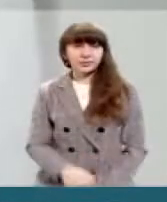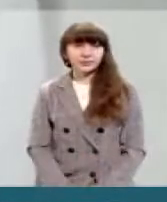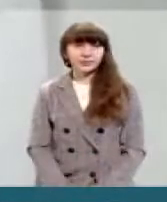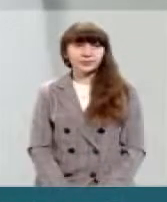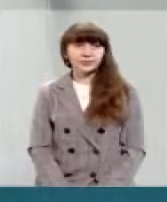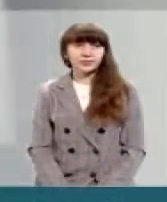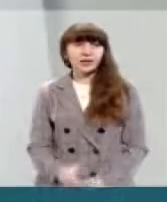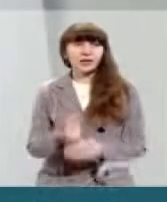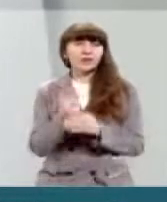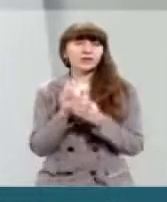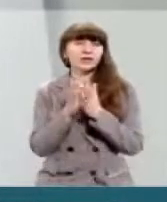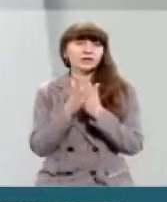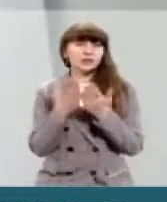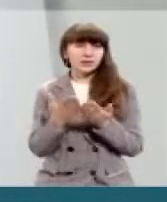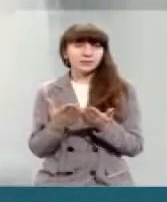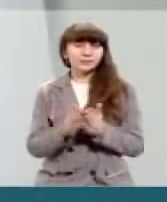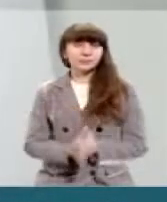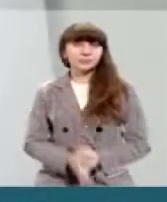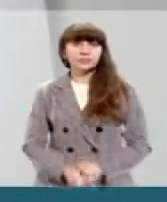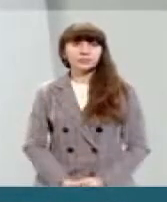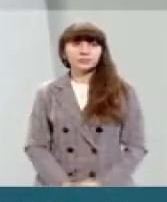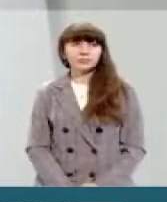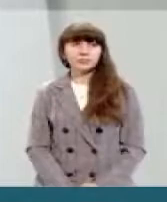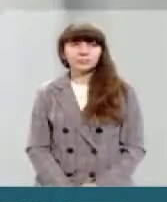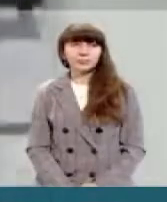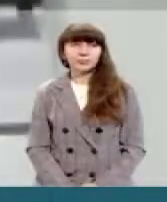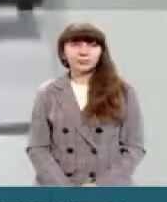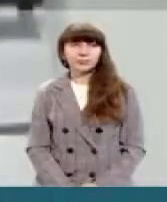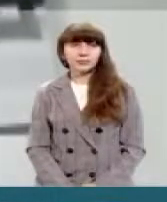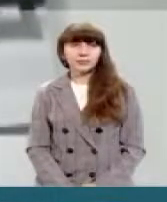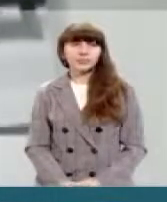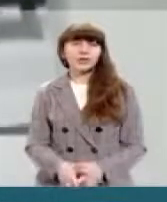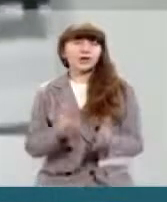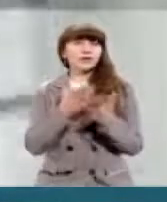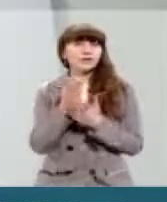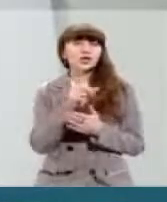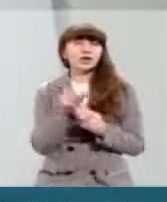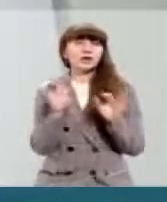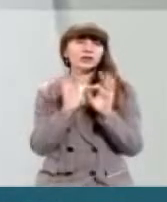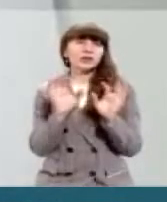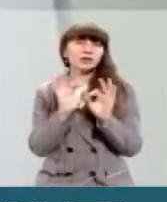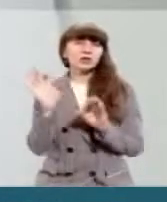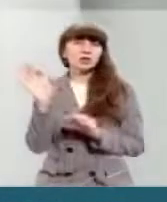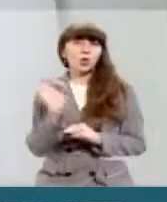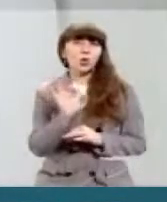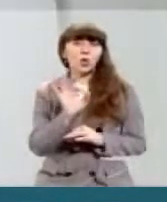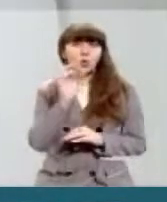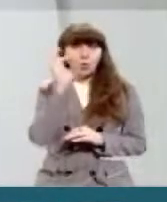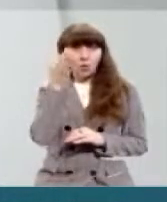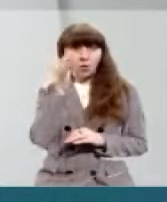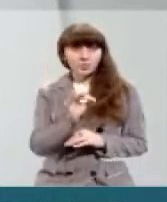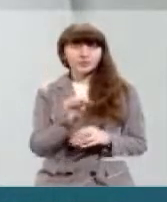содырлармен, шайқастармен, жауынгершілік, бауырластық туралы әңгімелейді. Басылым көпшілік оқырман үшін арналған 1993 жылғы маусым